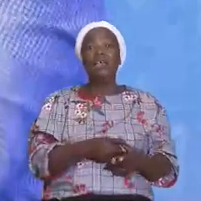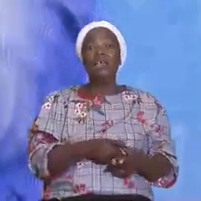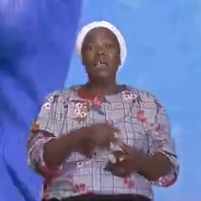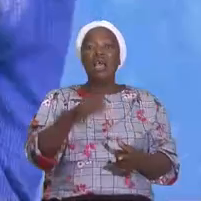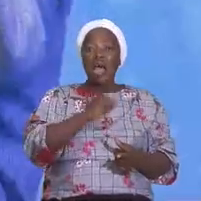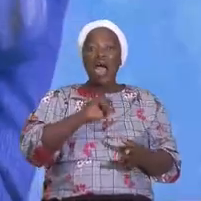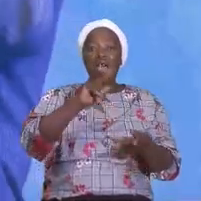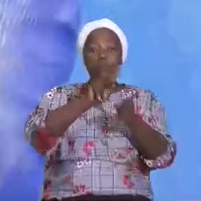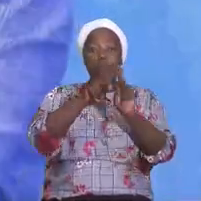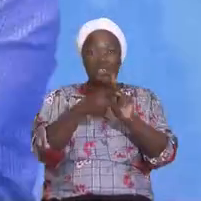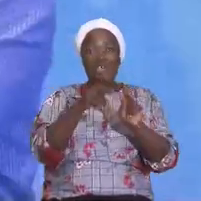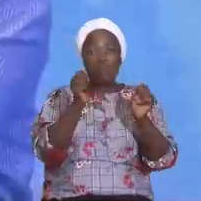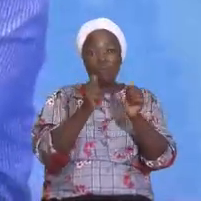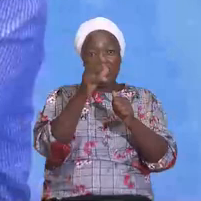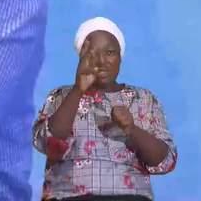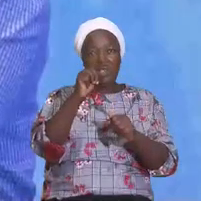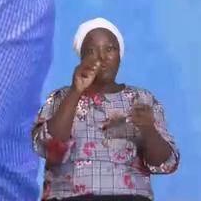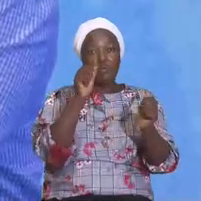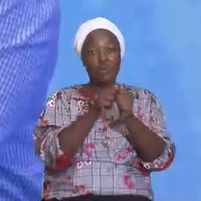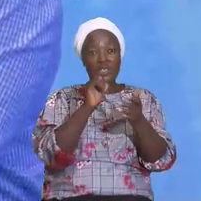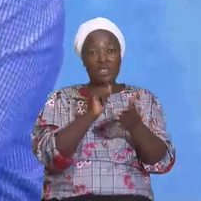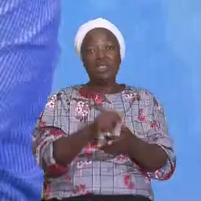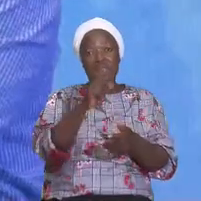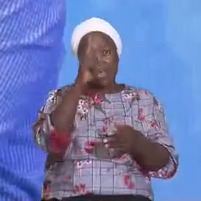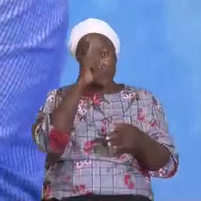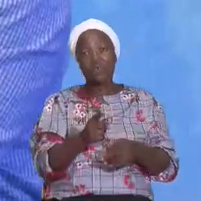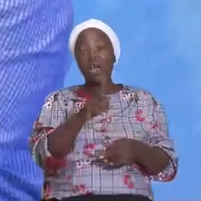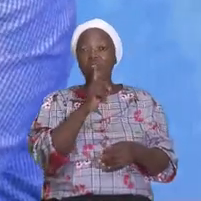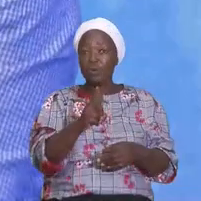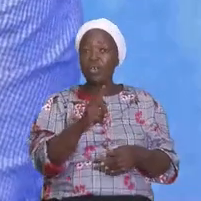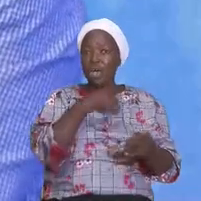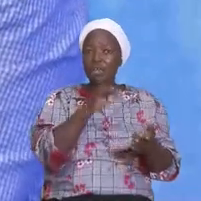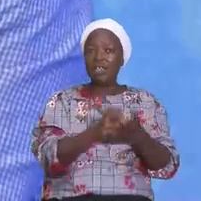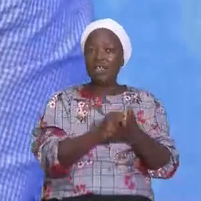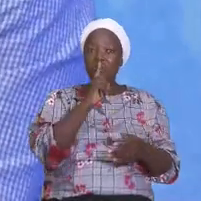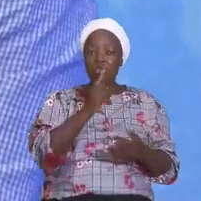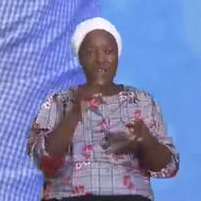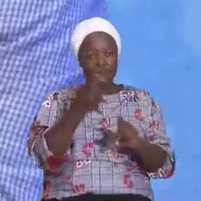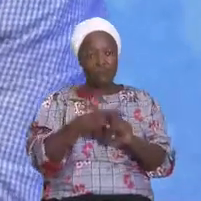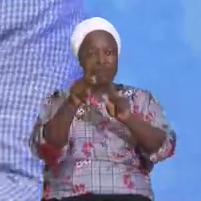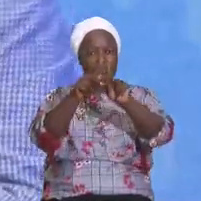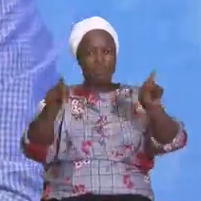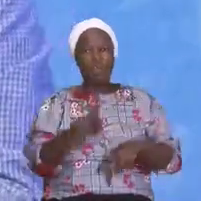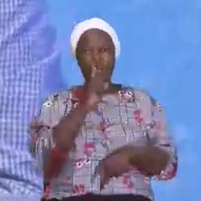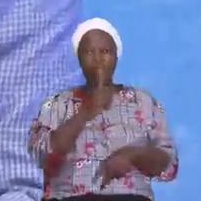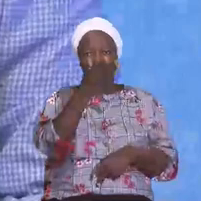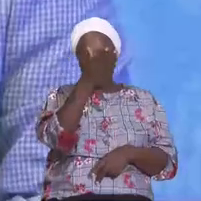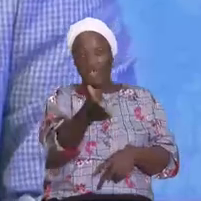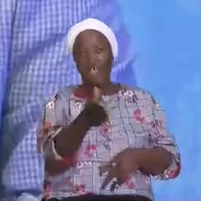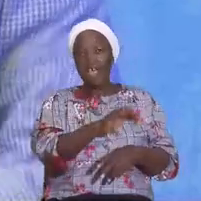il prie avec assurance, alors je suis en partenariat avec lui, avec